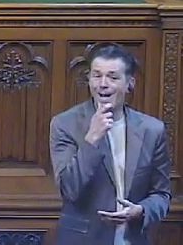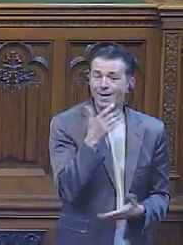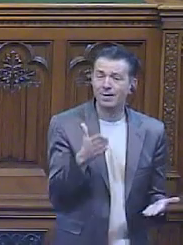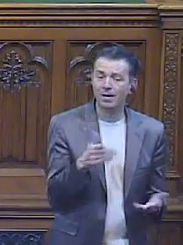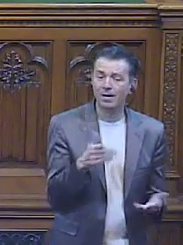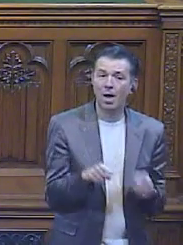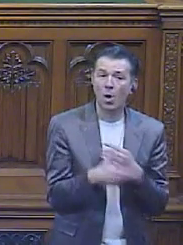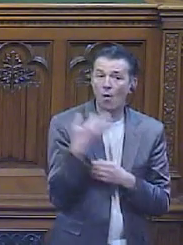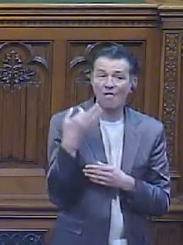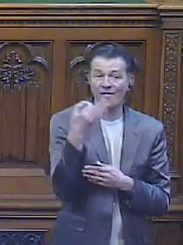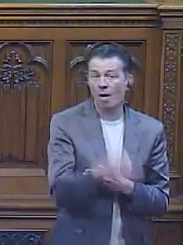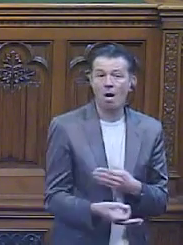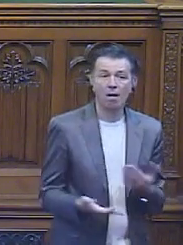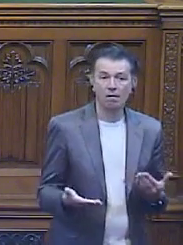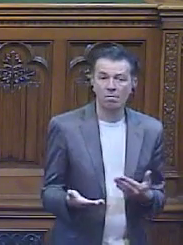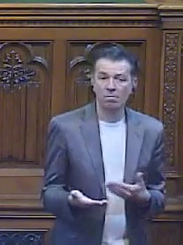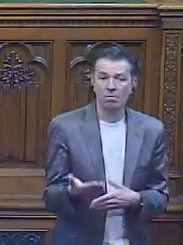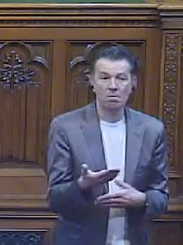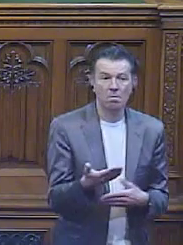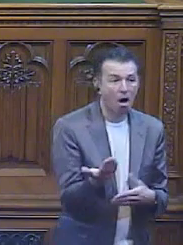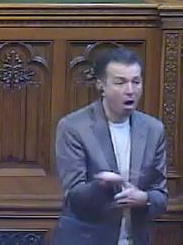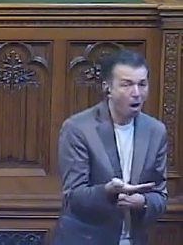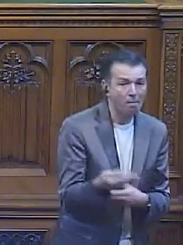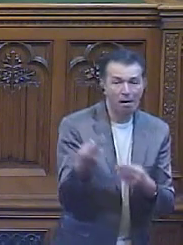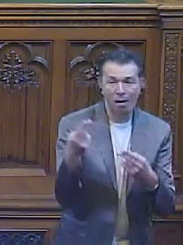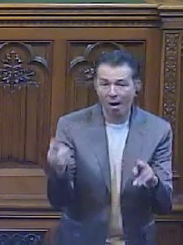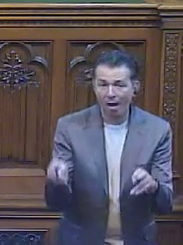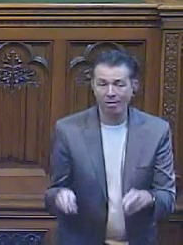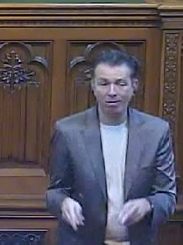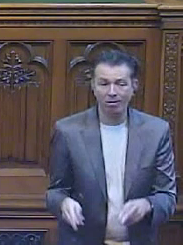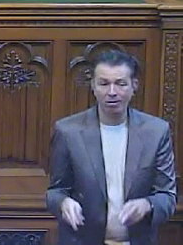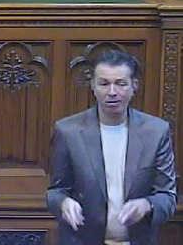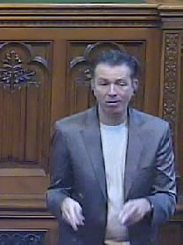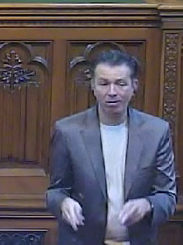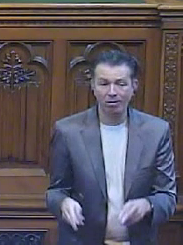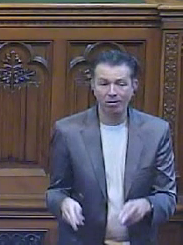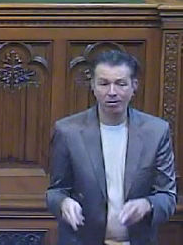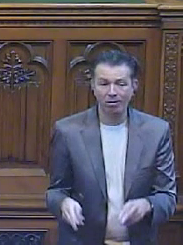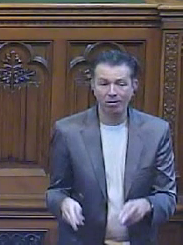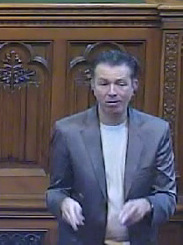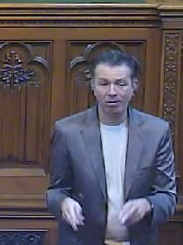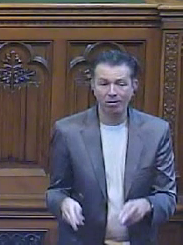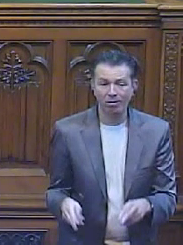fragt auch nicht nach Arm oder Reich. Und die Wiener